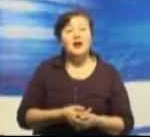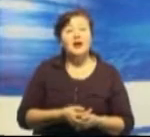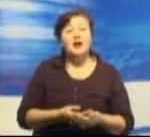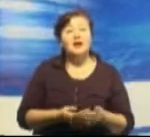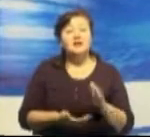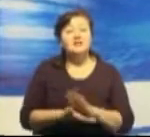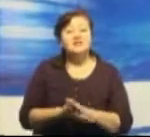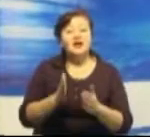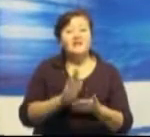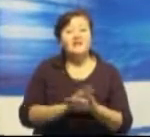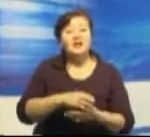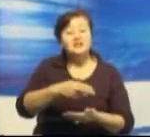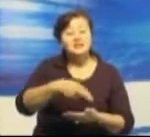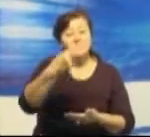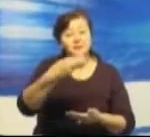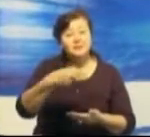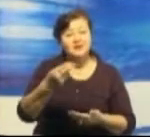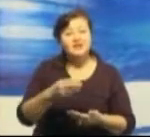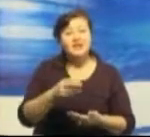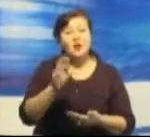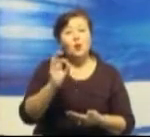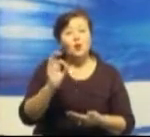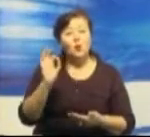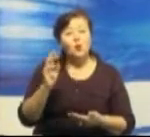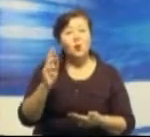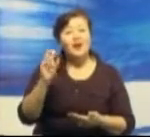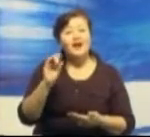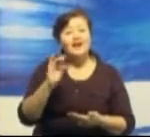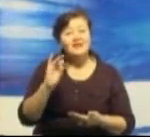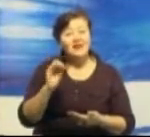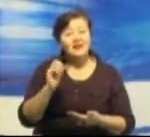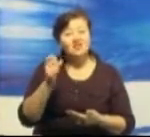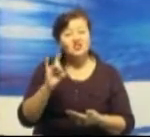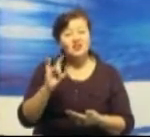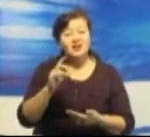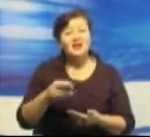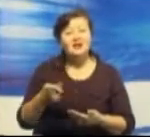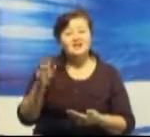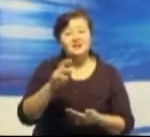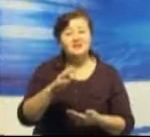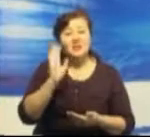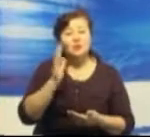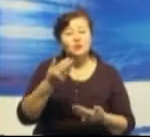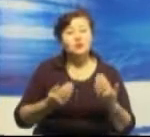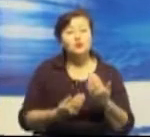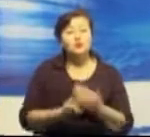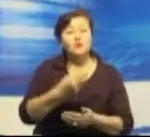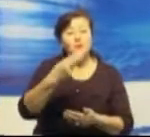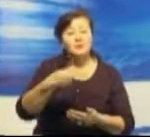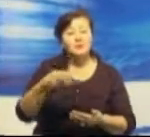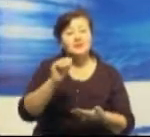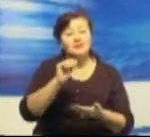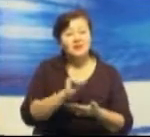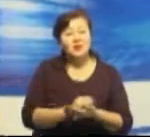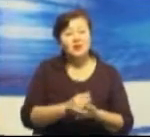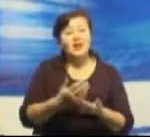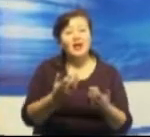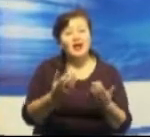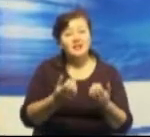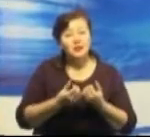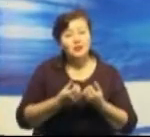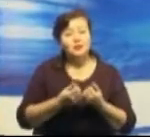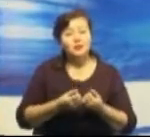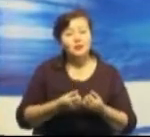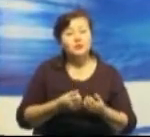До конца этого года у нас есть договор с ООО «Каражыра». С января мы планируем заключить новое соглашение. По документам они берут на себя